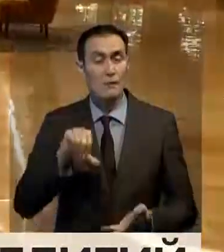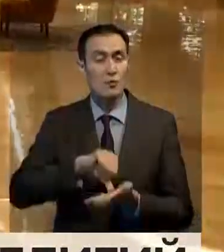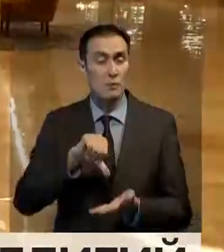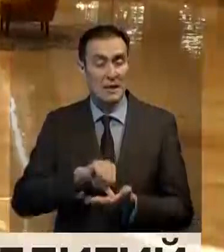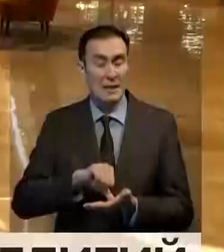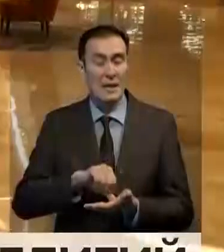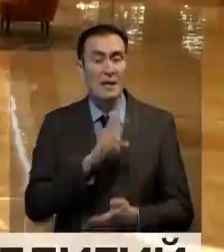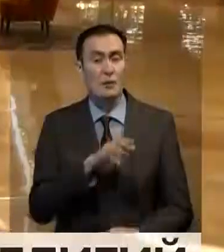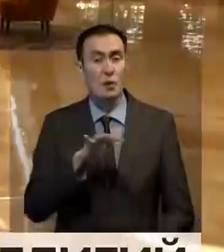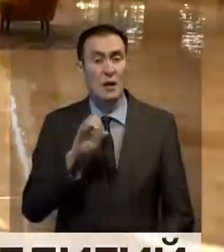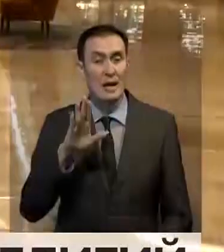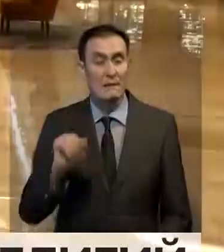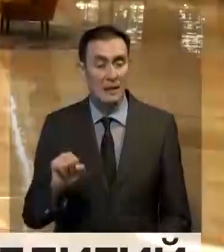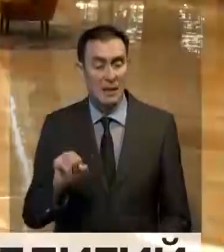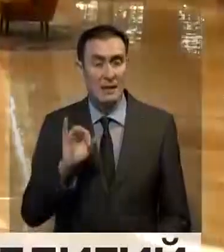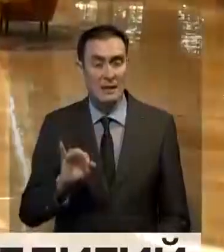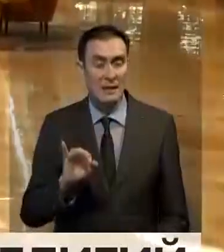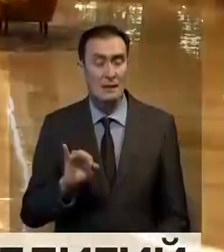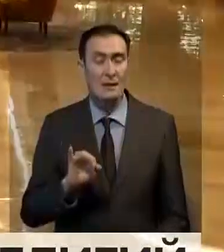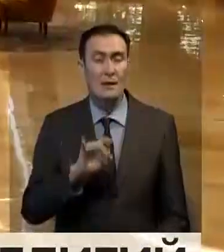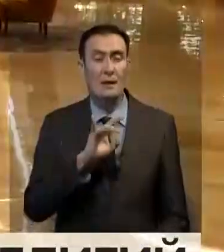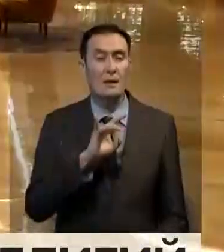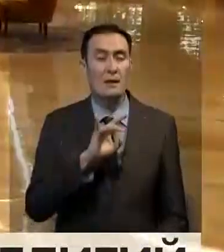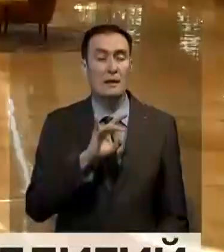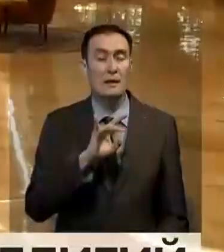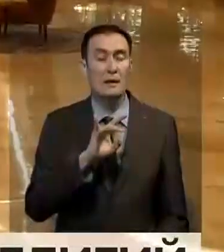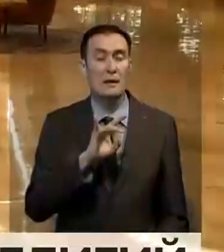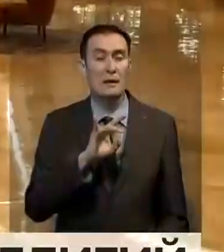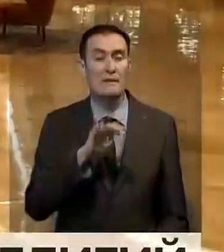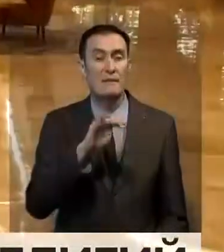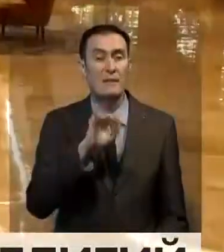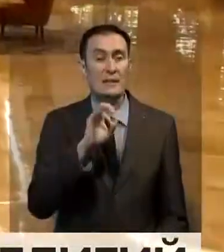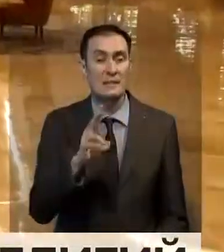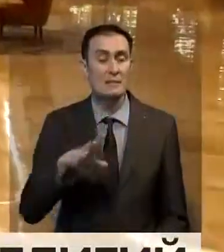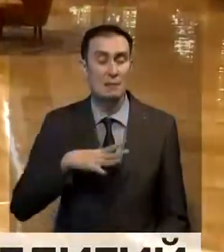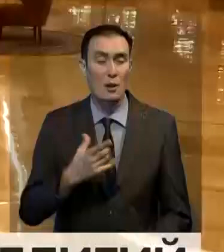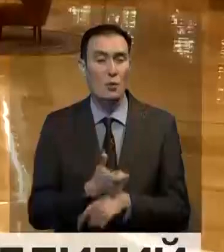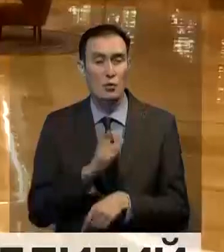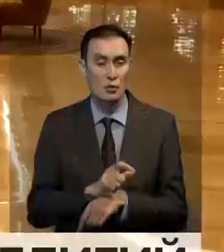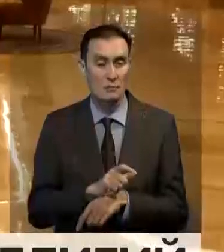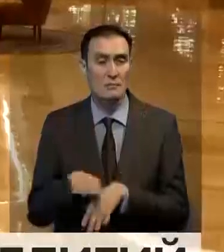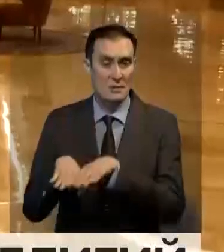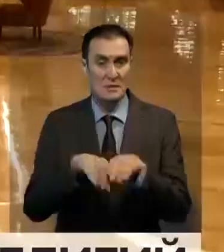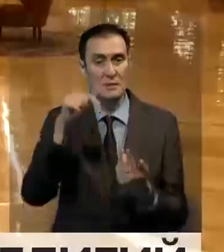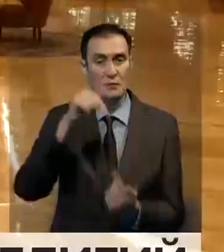выступление Касым-Жомарта Токаева и папы Римского Франциска было сегодня очень созвучно.